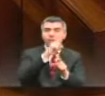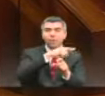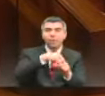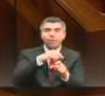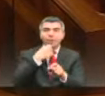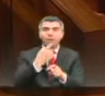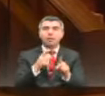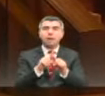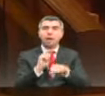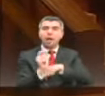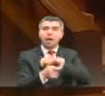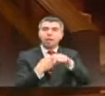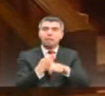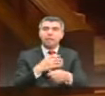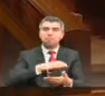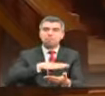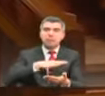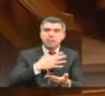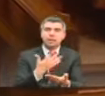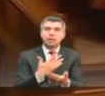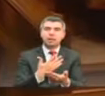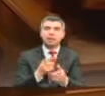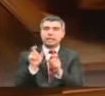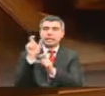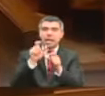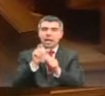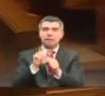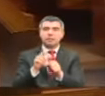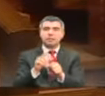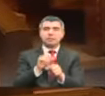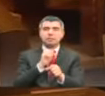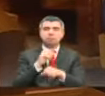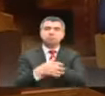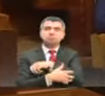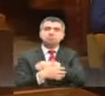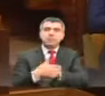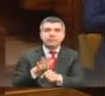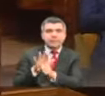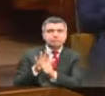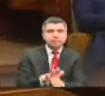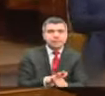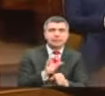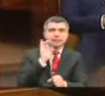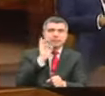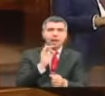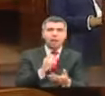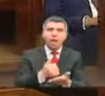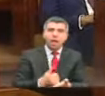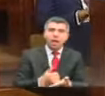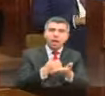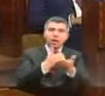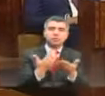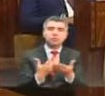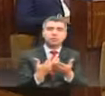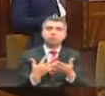والمجالية والقروية والتصدي للهشاشة والفقر ودعم الفئات الهشة وصيانة